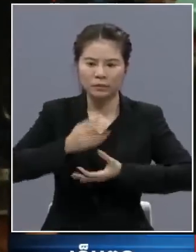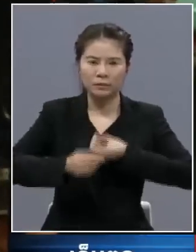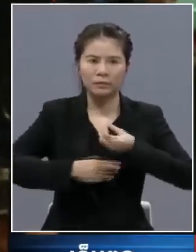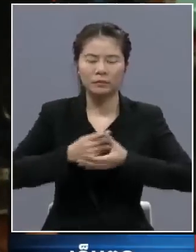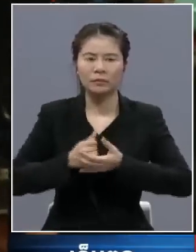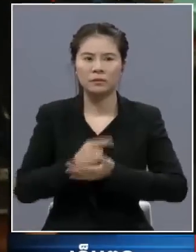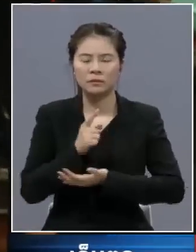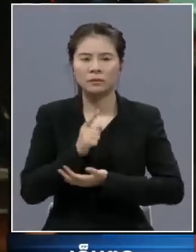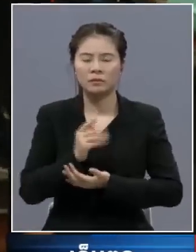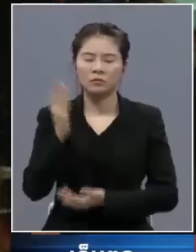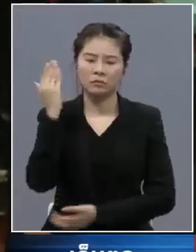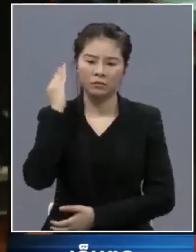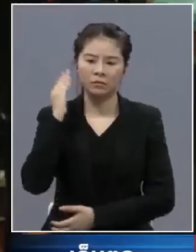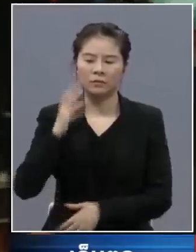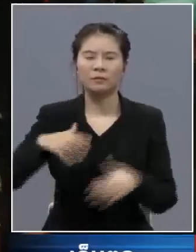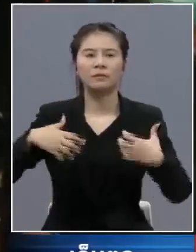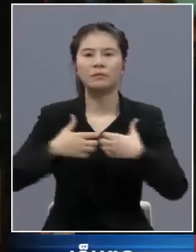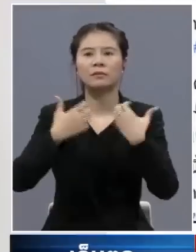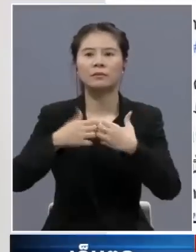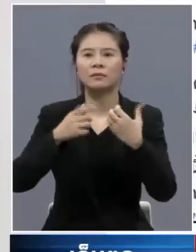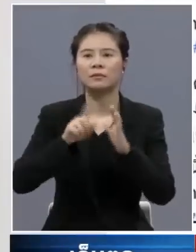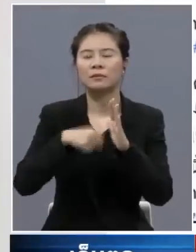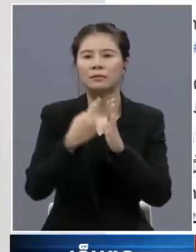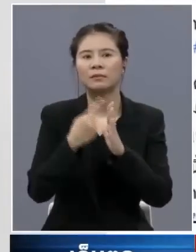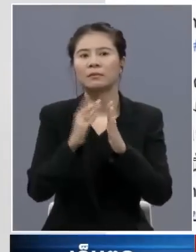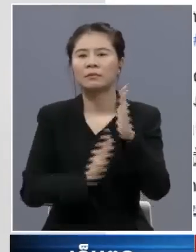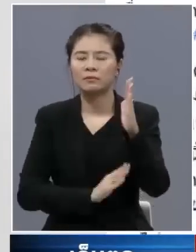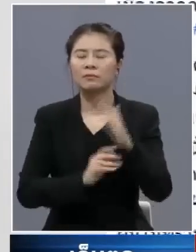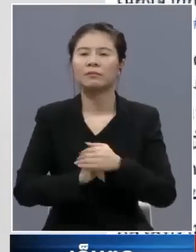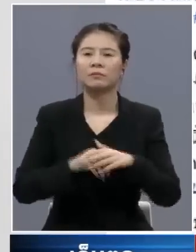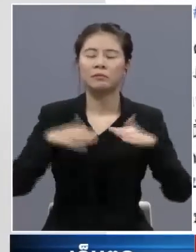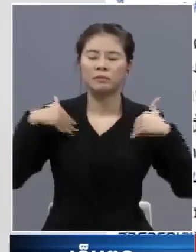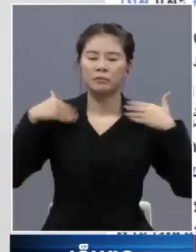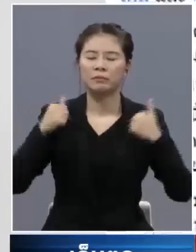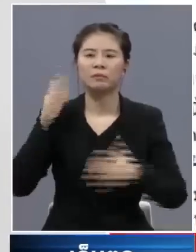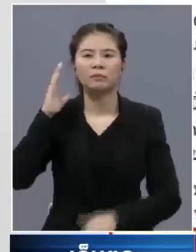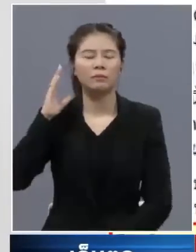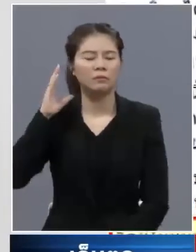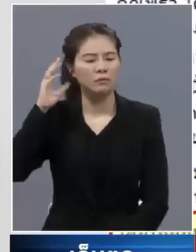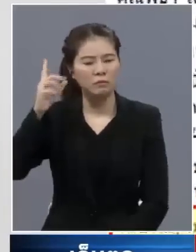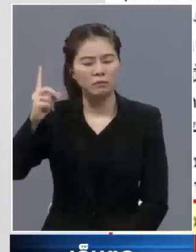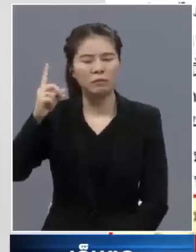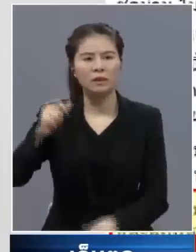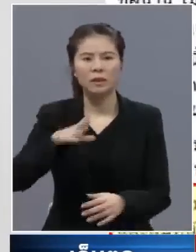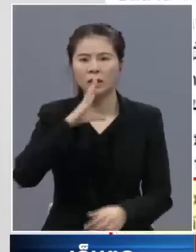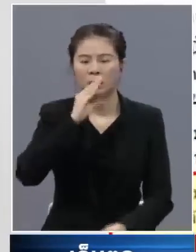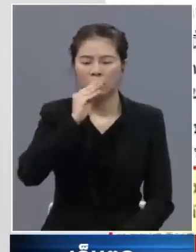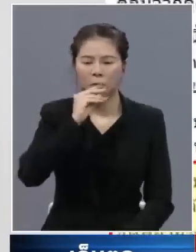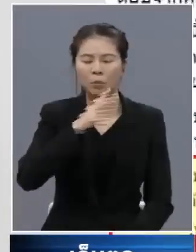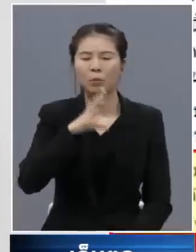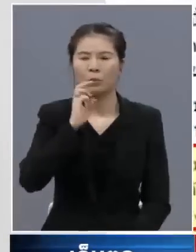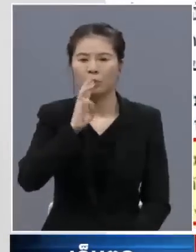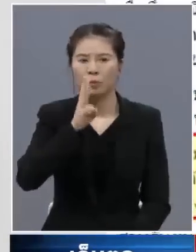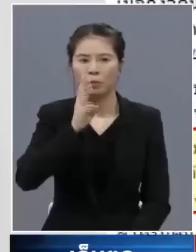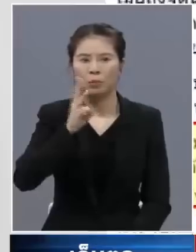ไม่ใช่ว่าตอนวันนั้นเนี่ยดื่มกินกันชื่นมื่นกันเป็นชั่วโมงชั่วโมงแต่พอวันรุ่งขึ้นกลับตลปัดมาพูดถึงเรื่องนี้ในเชิงลบผ่านสื่อมวลชน